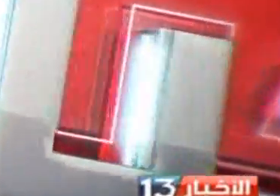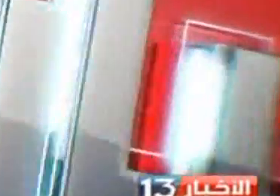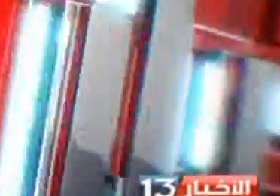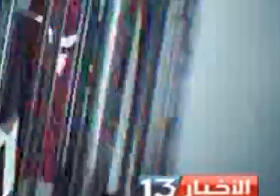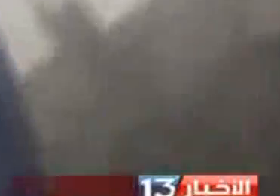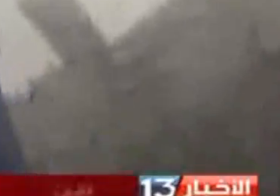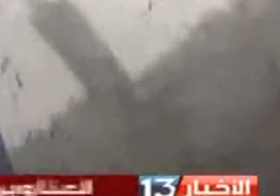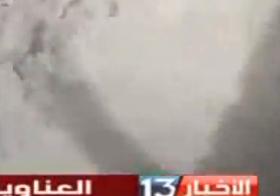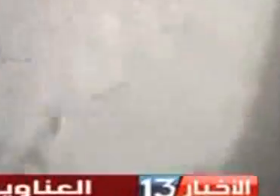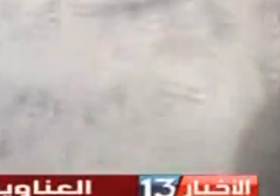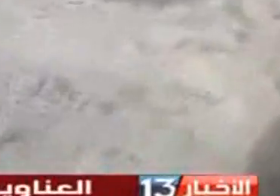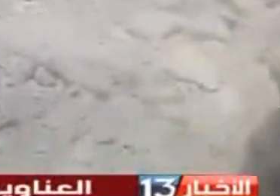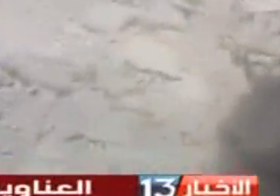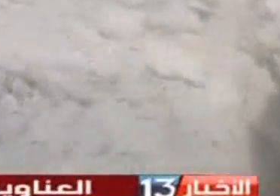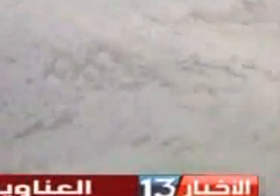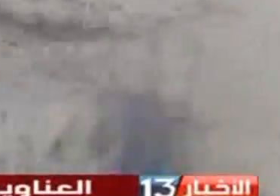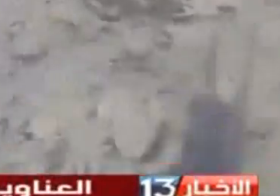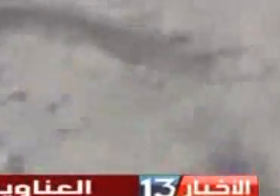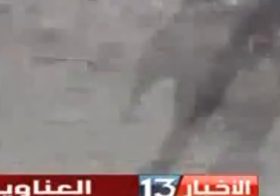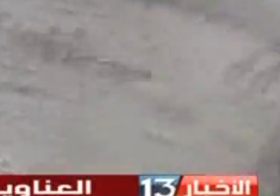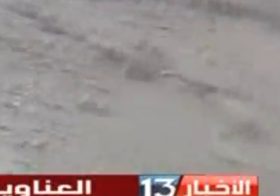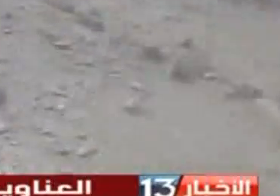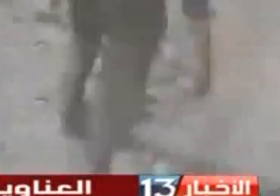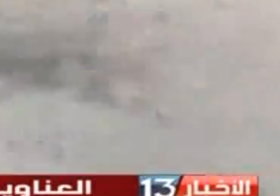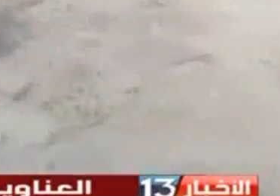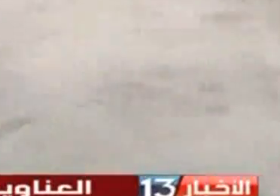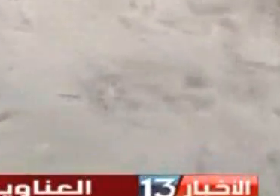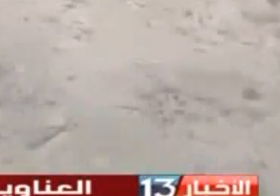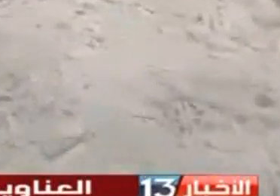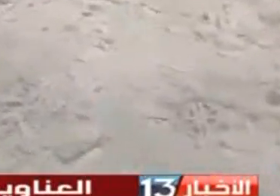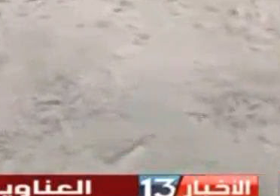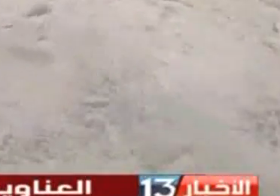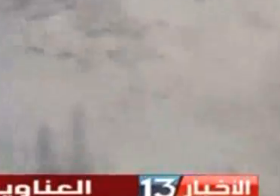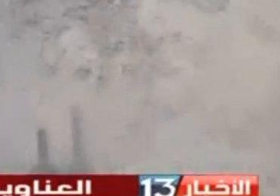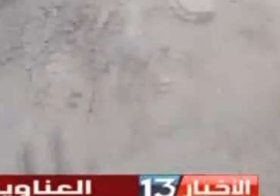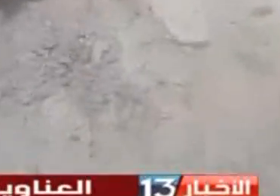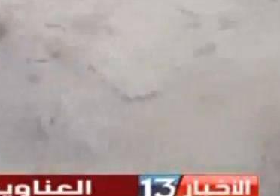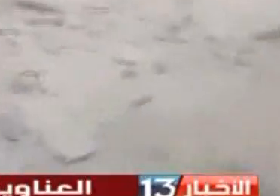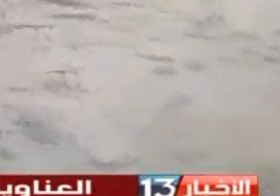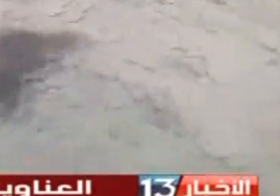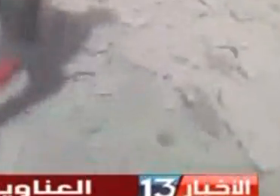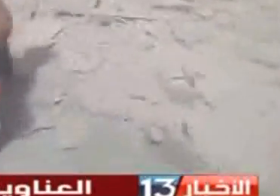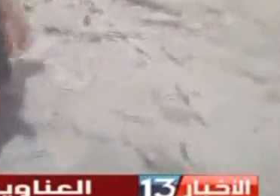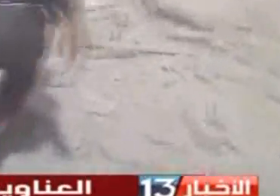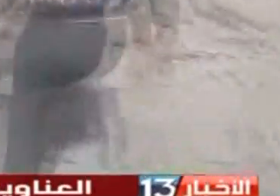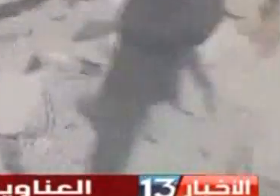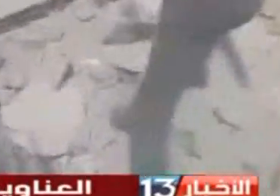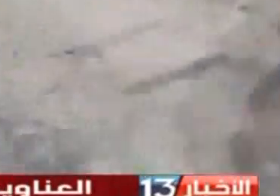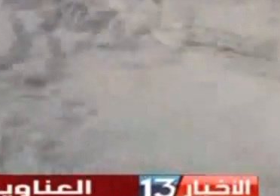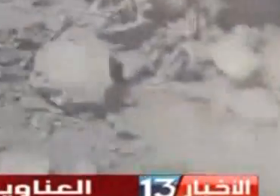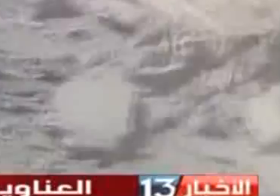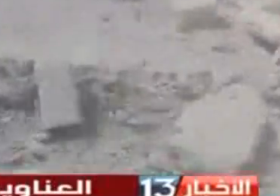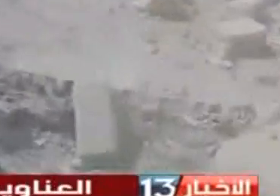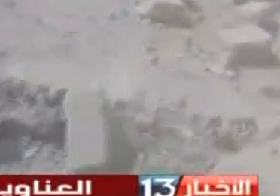مصغر مقتل 35 شخصا في غارات للتحالف الدولي شرق سوريا وقوات التحالف تتهم تنظيم داعش